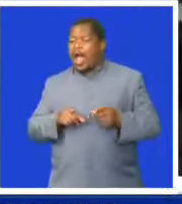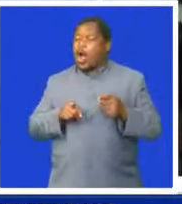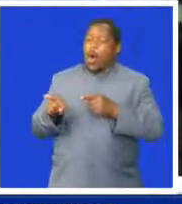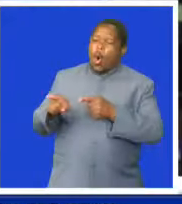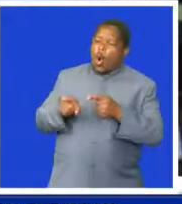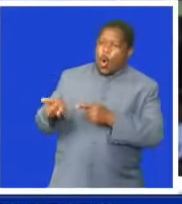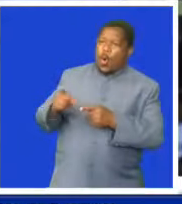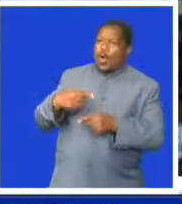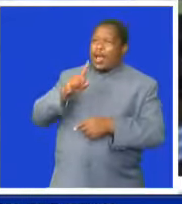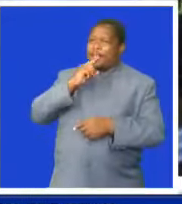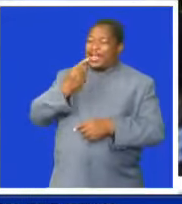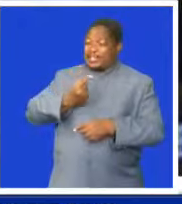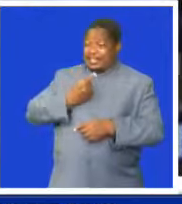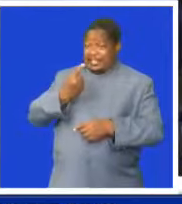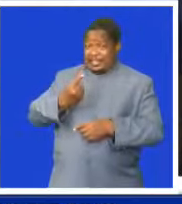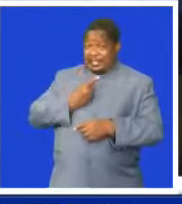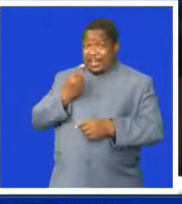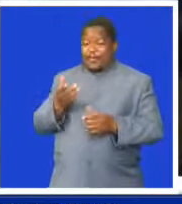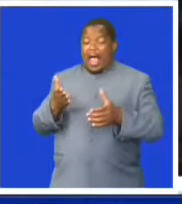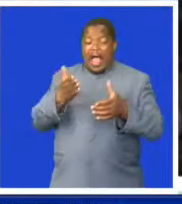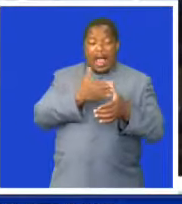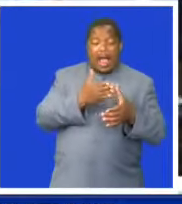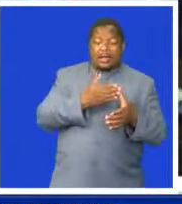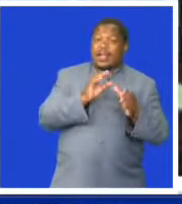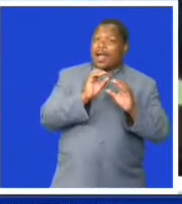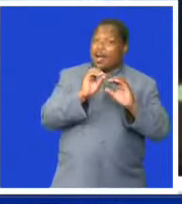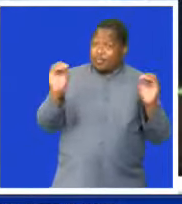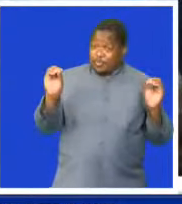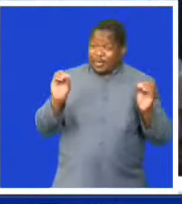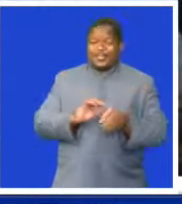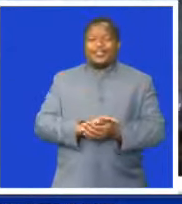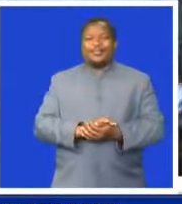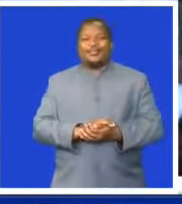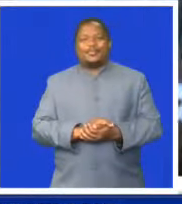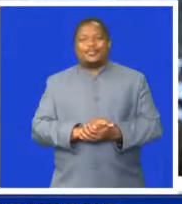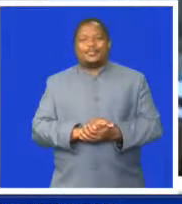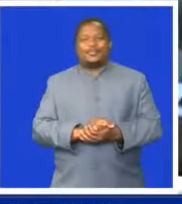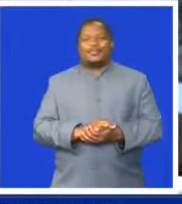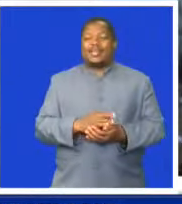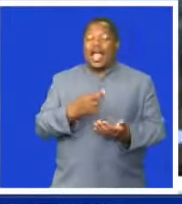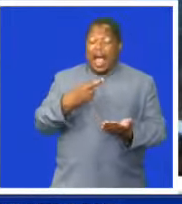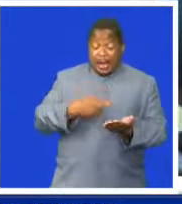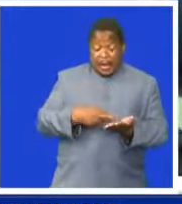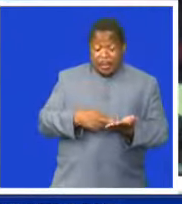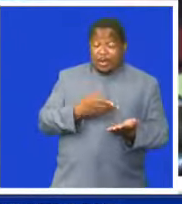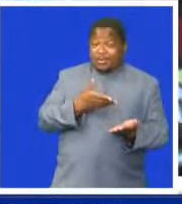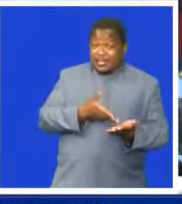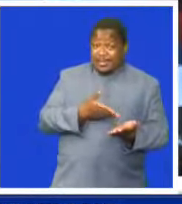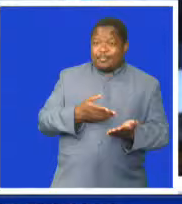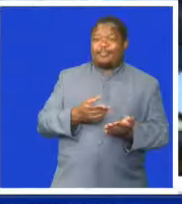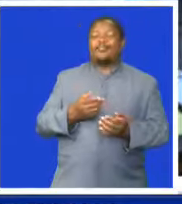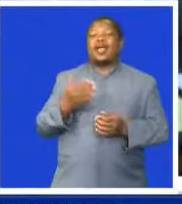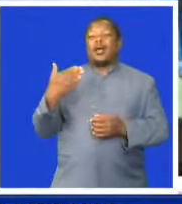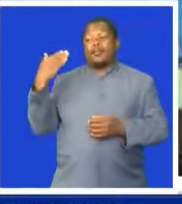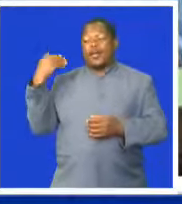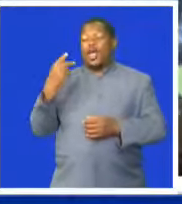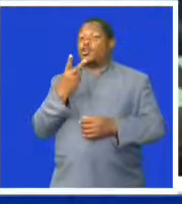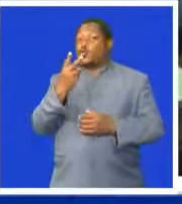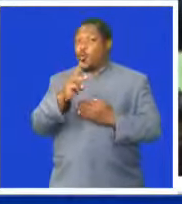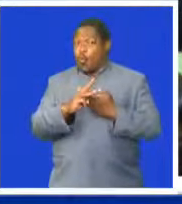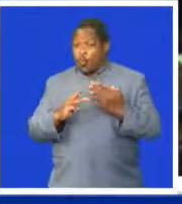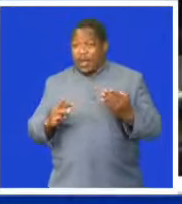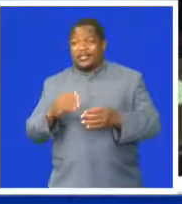Lombiko lobe kukhulunywa ngawo wetfulwa endlini yabaye esikole emavikini lamabili lendlulile kanzi ukhulumisa tindzaba